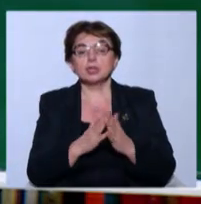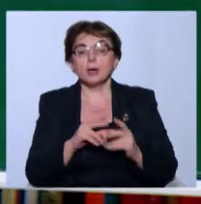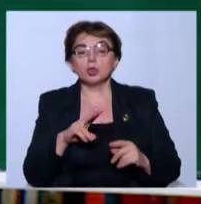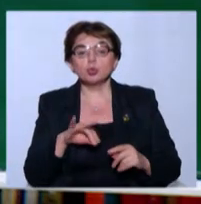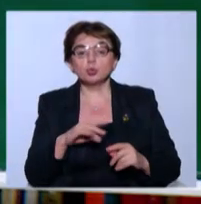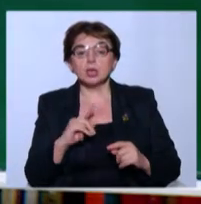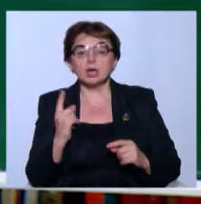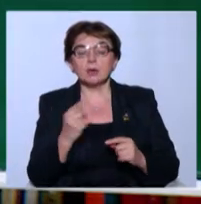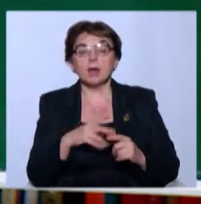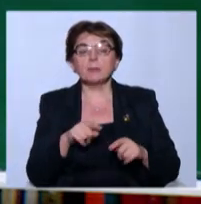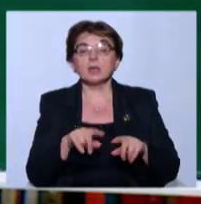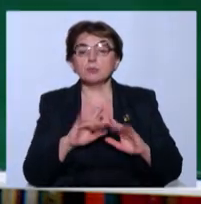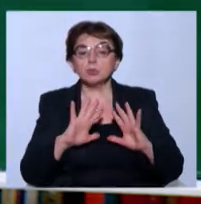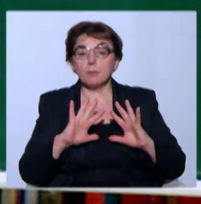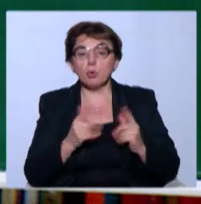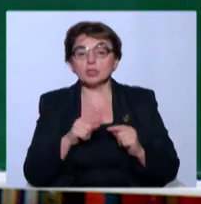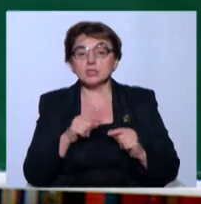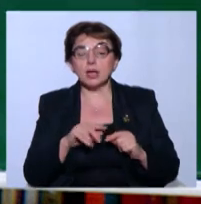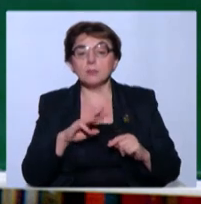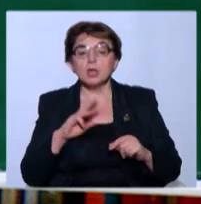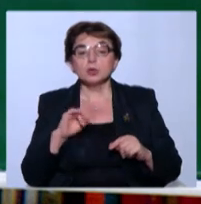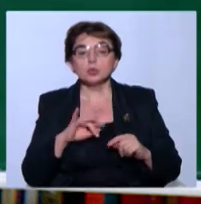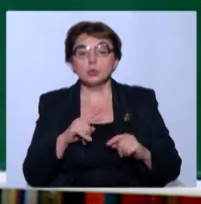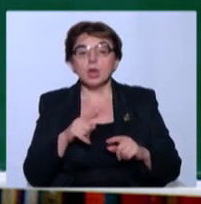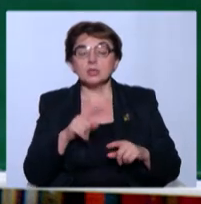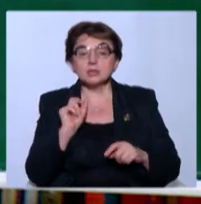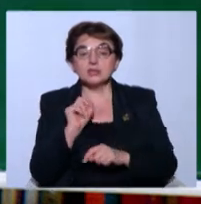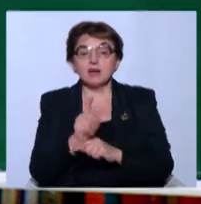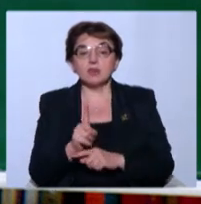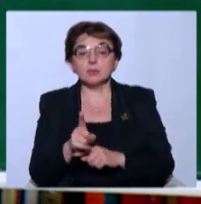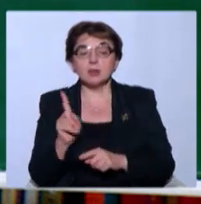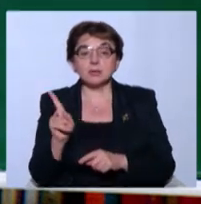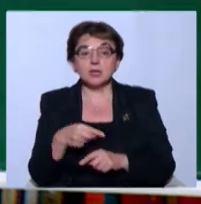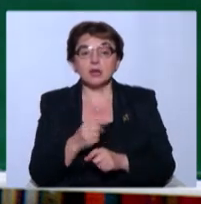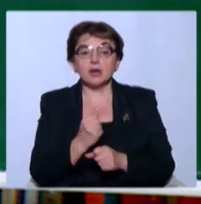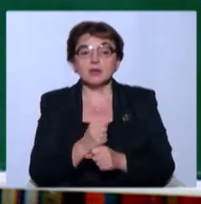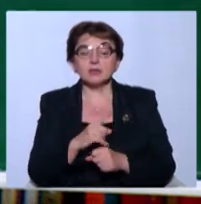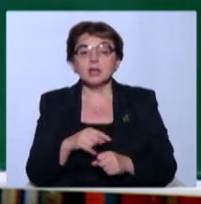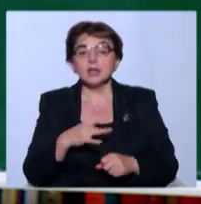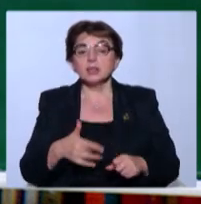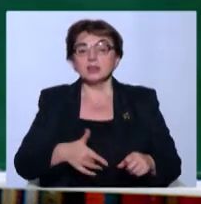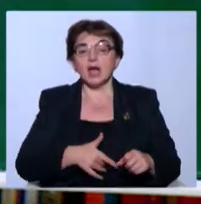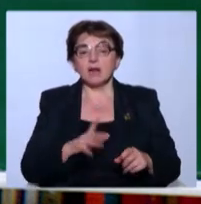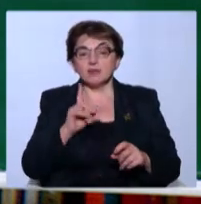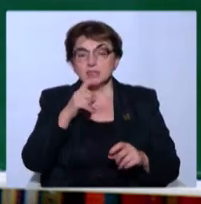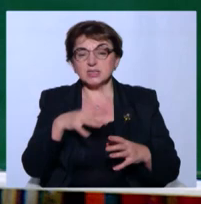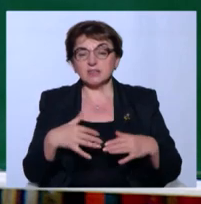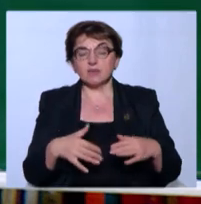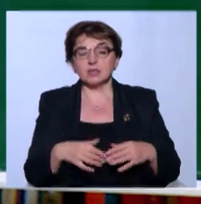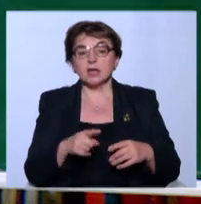გარემოს გატუტიანება უნდა მოხდეს და ერთ-ერთი როლი აკისრია ნაღვლის წვენს. გარდა